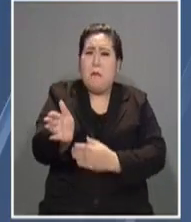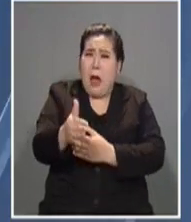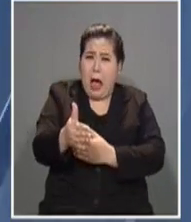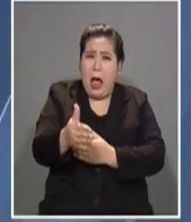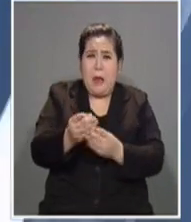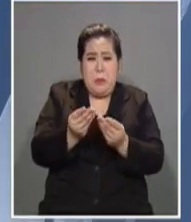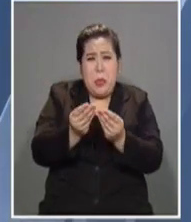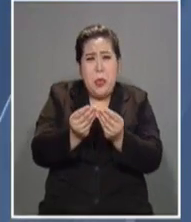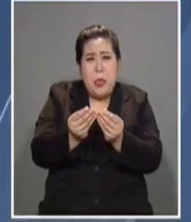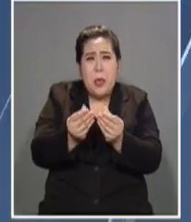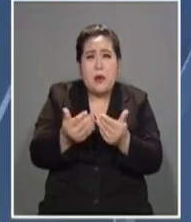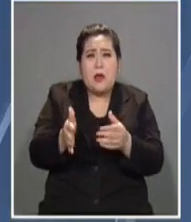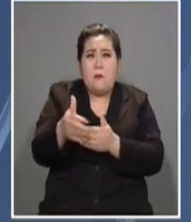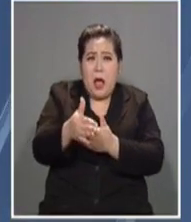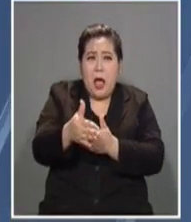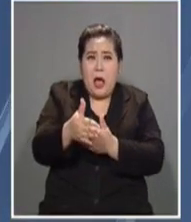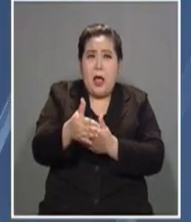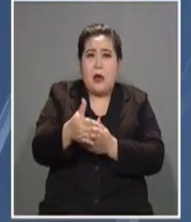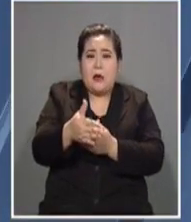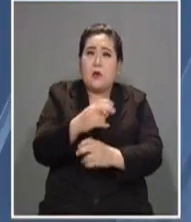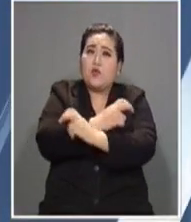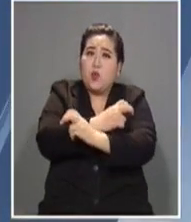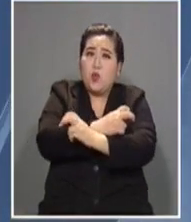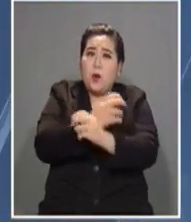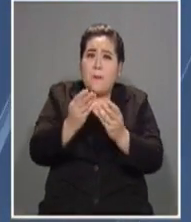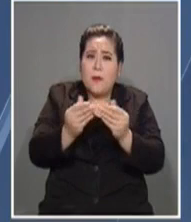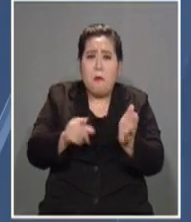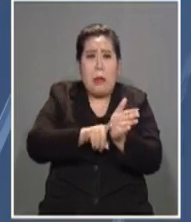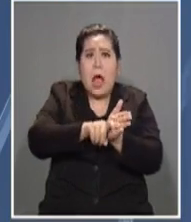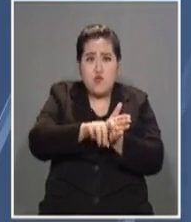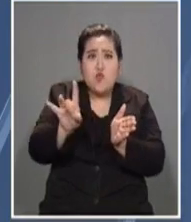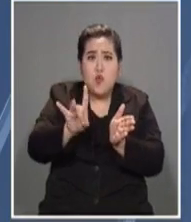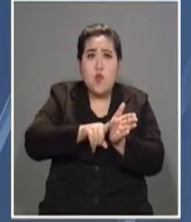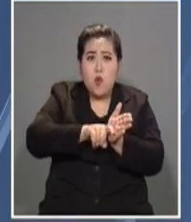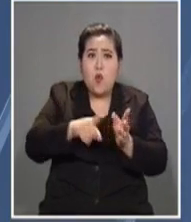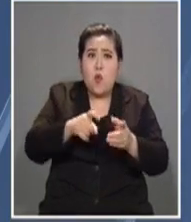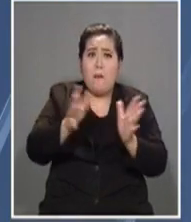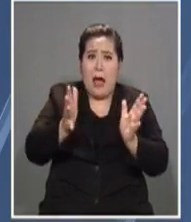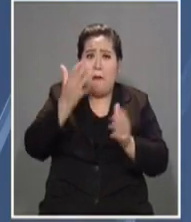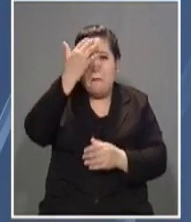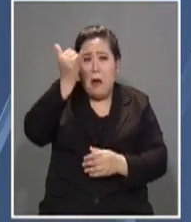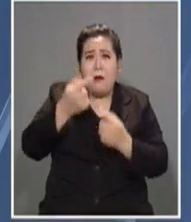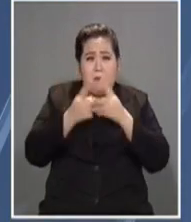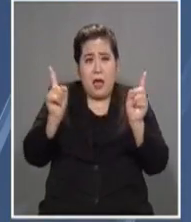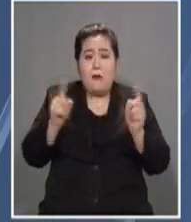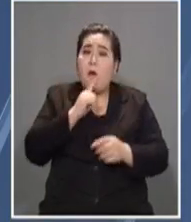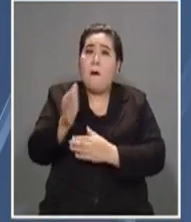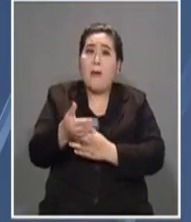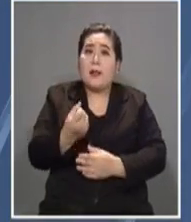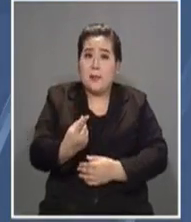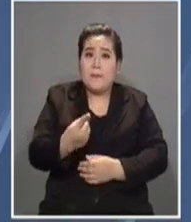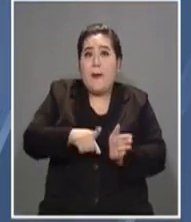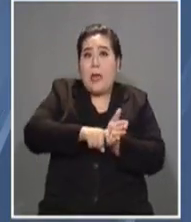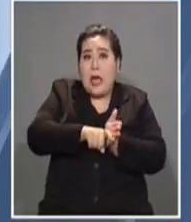ยุ่ยหมดแล้วนะใช่ไหมก้างยังเละเลยอ่ะทำไมพยาธิมันไม่ตายอ่ะใช่ไหม ถ้าบอกว่าคนกินปลาดิบได้รับพยาธิอันนั้นพอเข้าใ